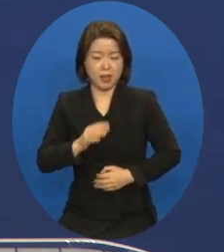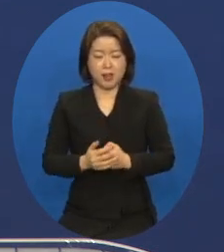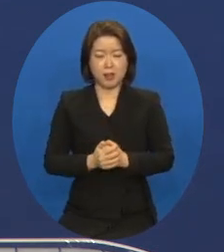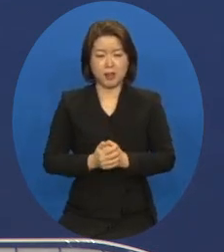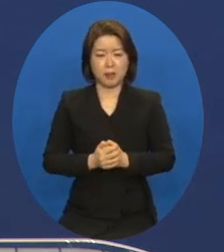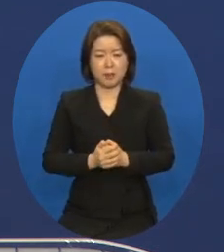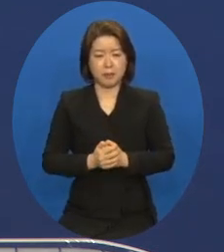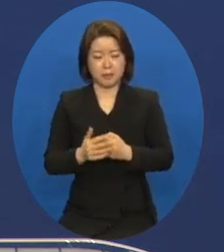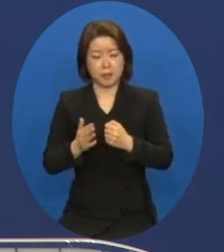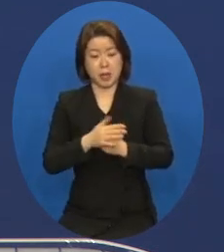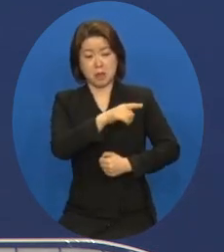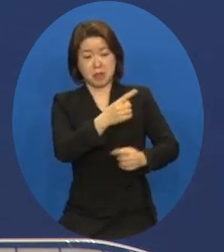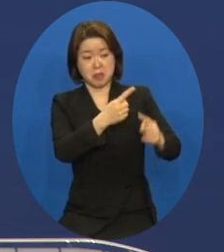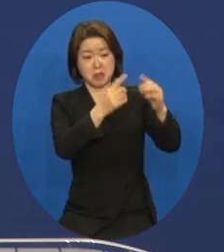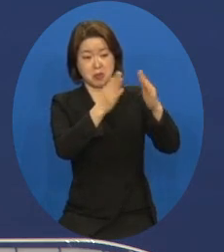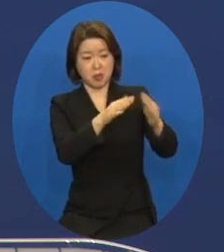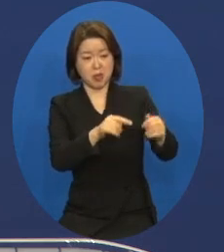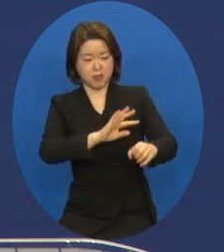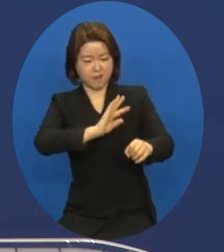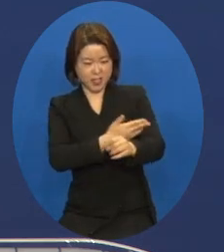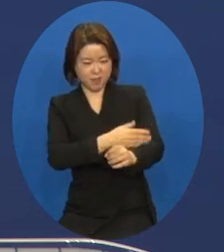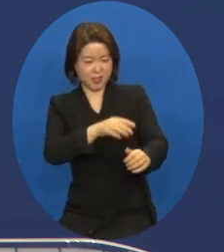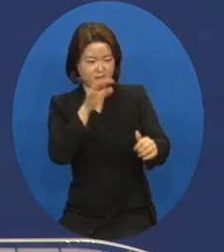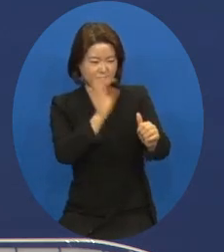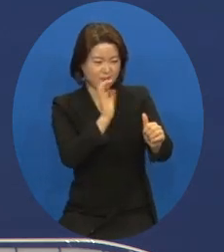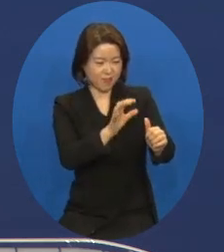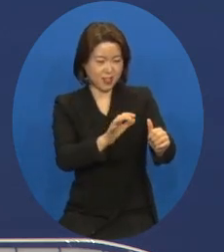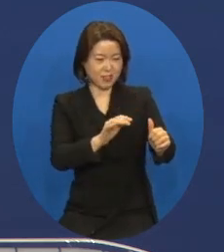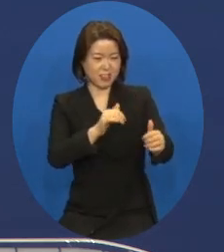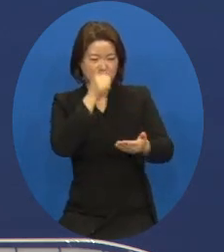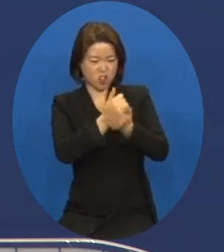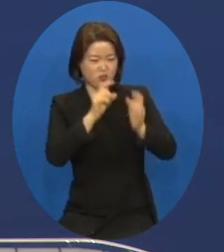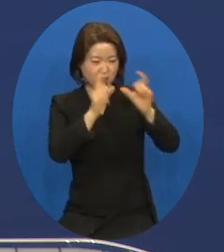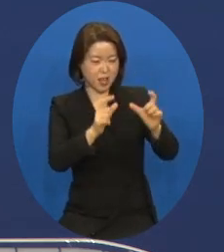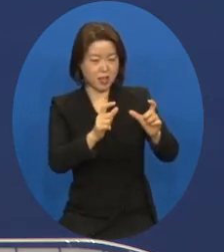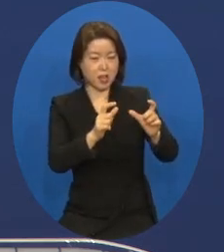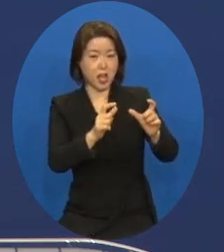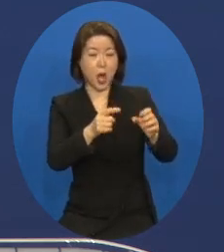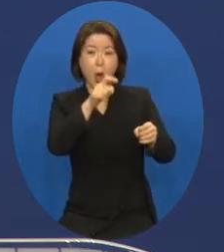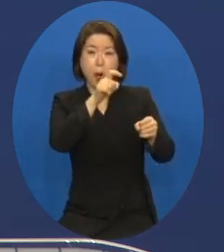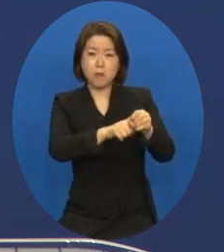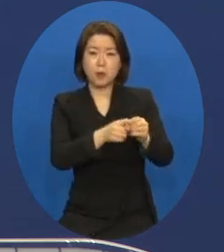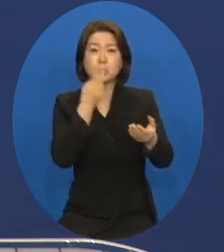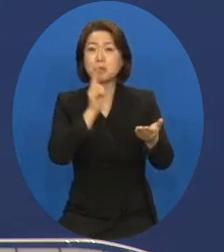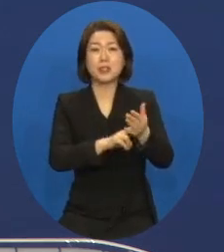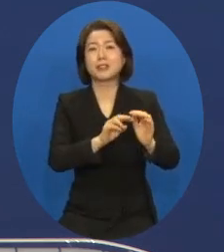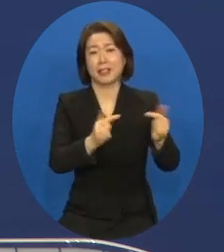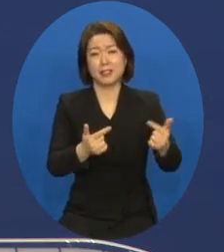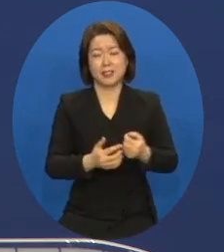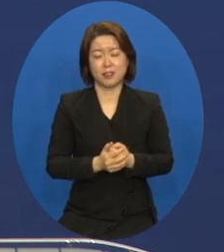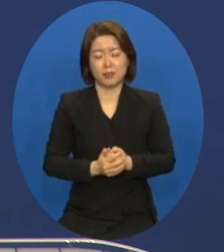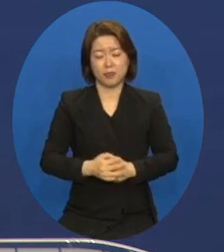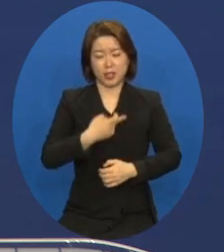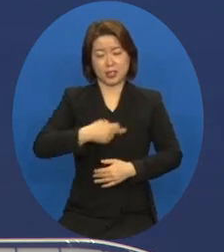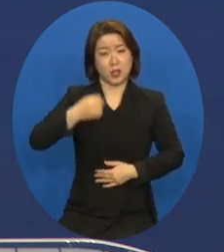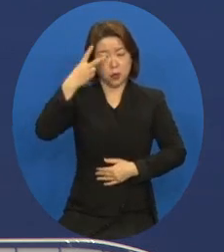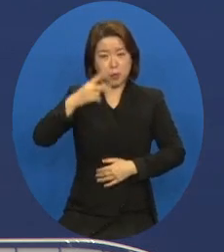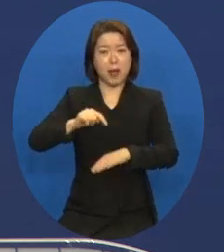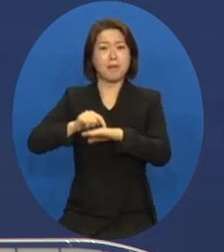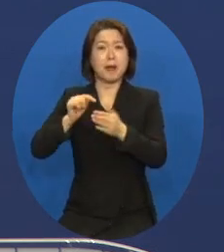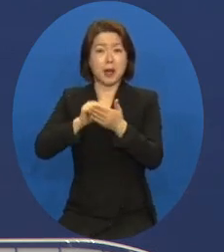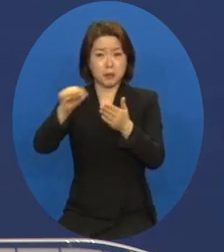잘못을 지적하고 정주 하기 위해서 편지를 쓴 것은 아닙니다 삿 5월의 마음에는